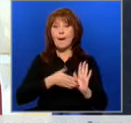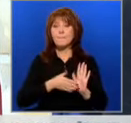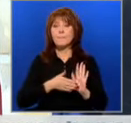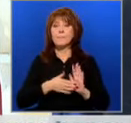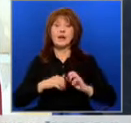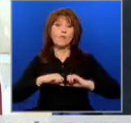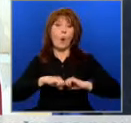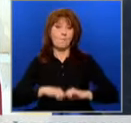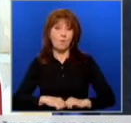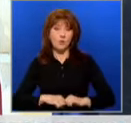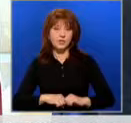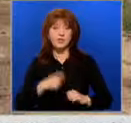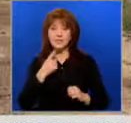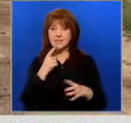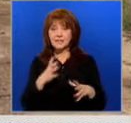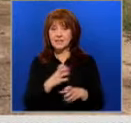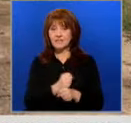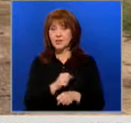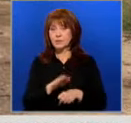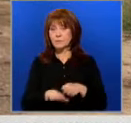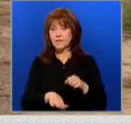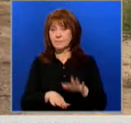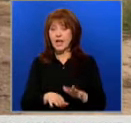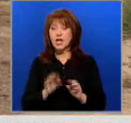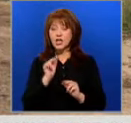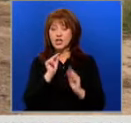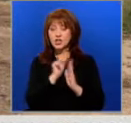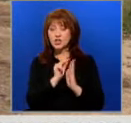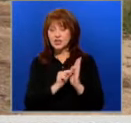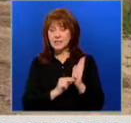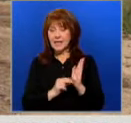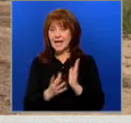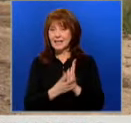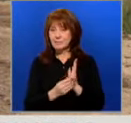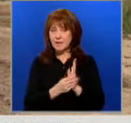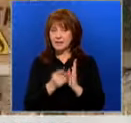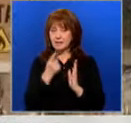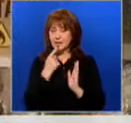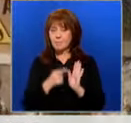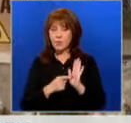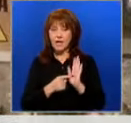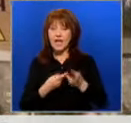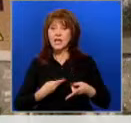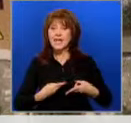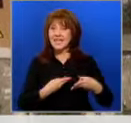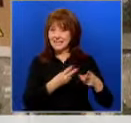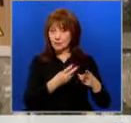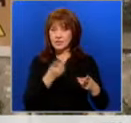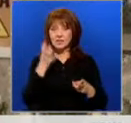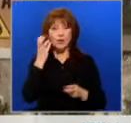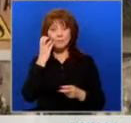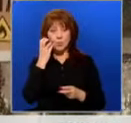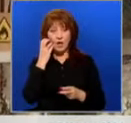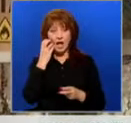да покриват такъв тип престъпления. Изчисленията на експертите показват, че износът на готови горива и петролни продукти от